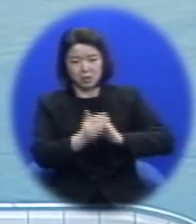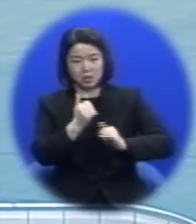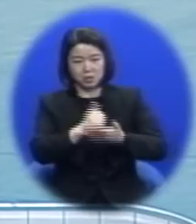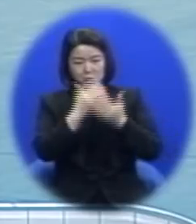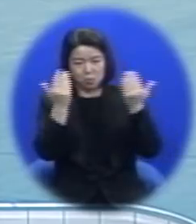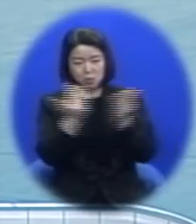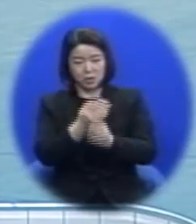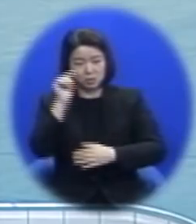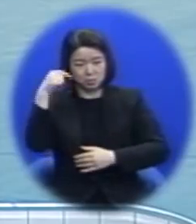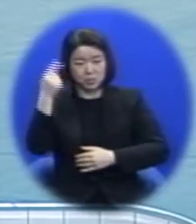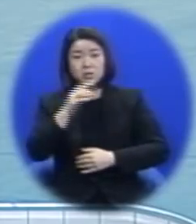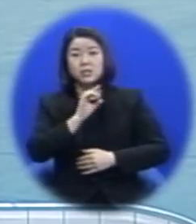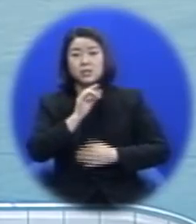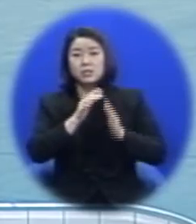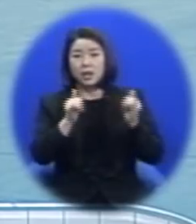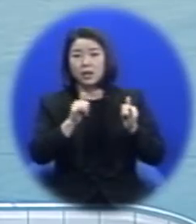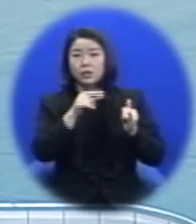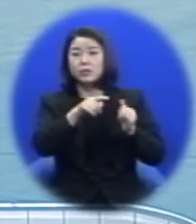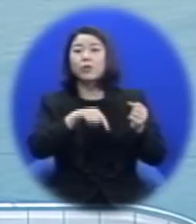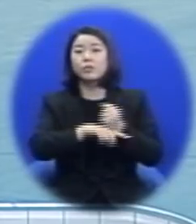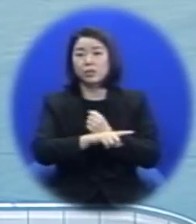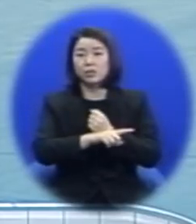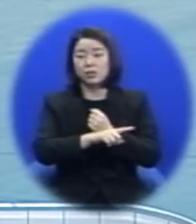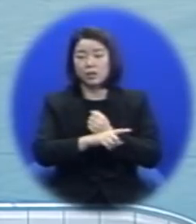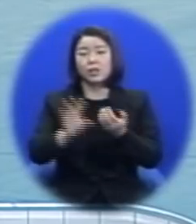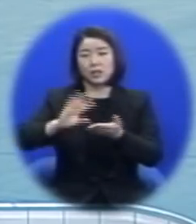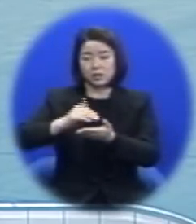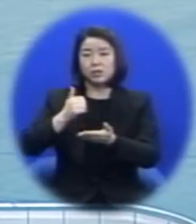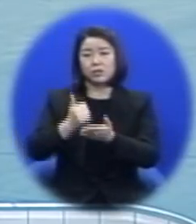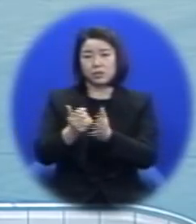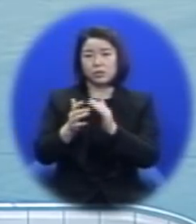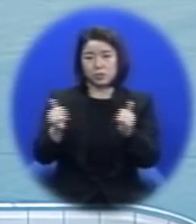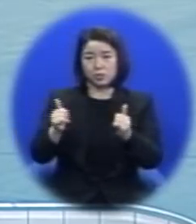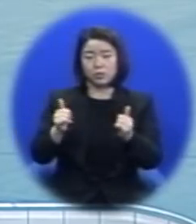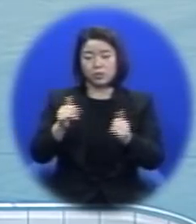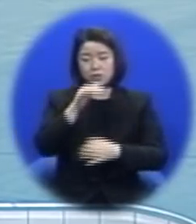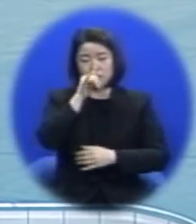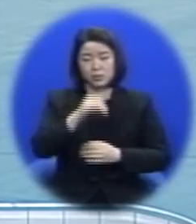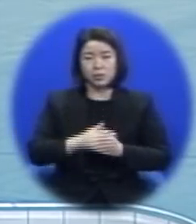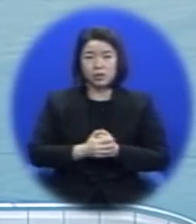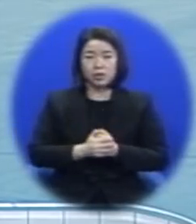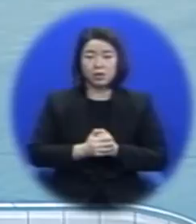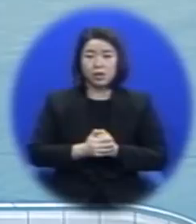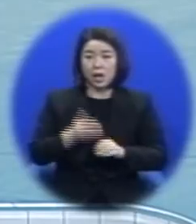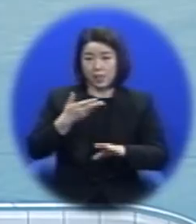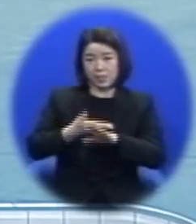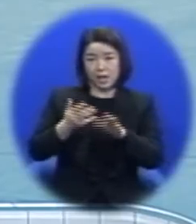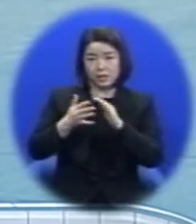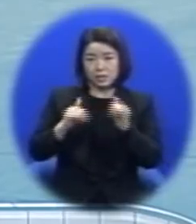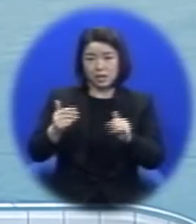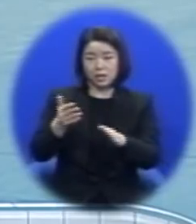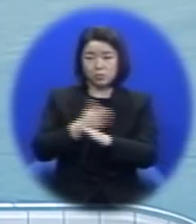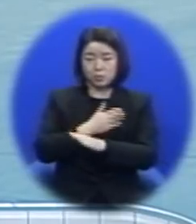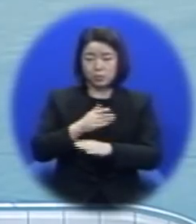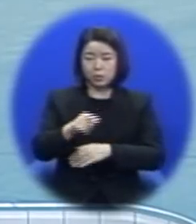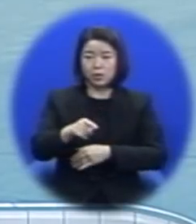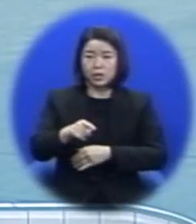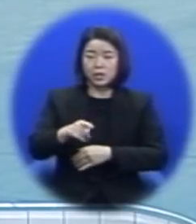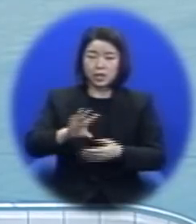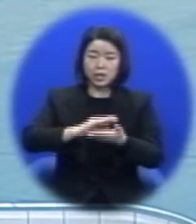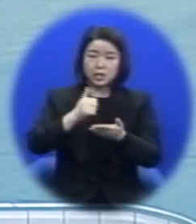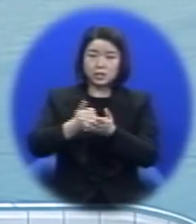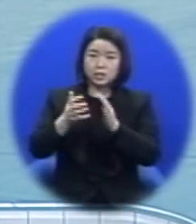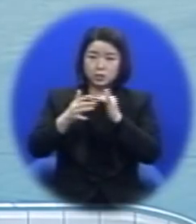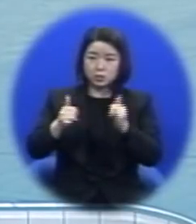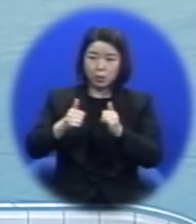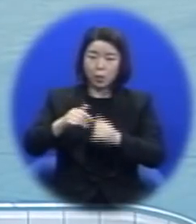미쳤어. 그게 그리스도인입니다. 여러분이 다른 사람에게서 그리스도인이라고 이렇게 호칭을